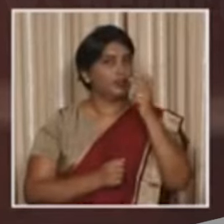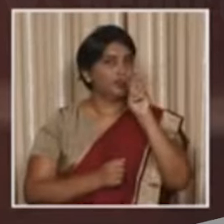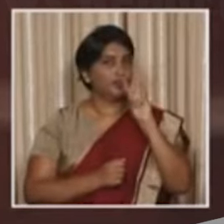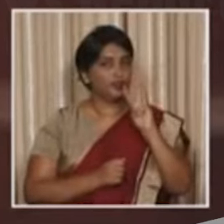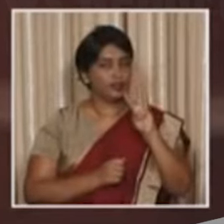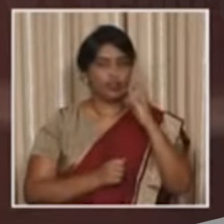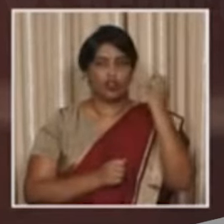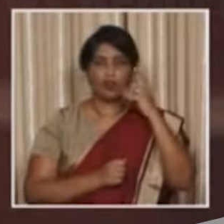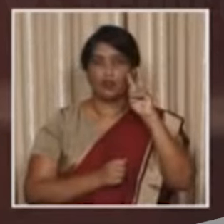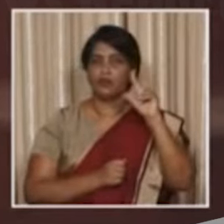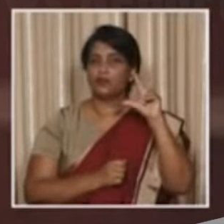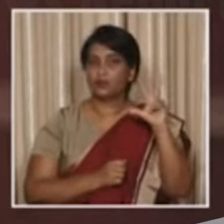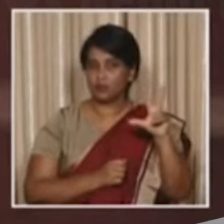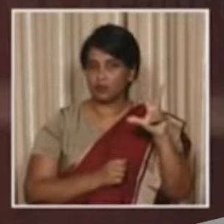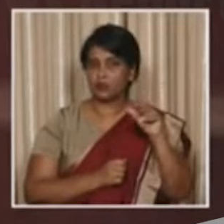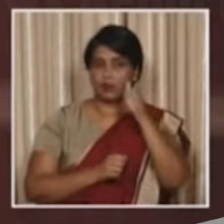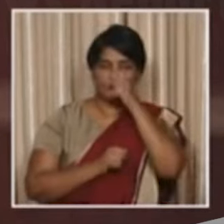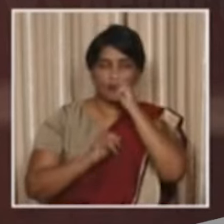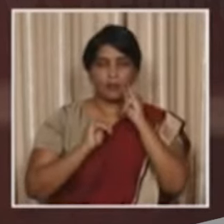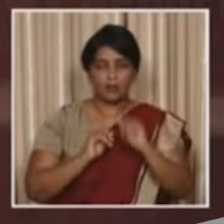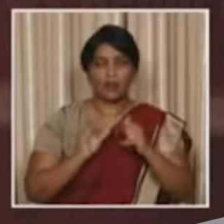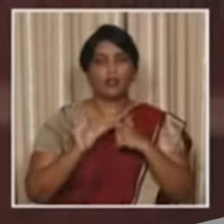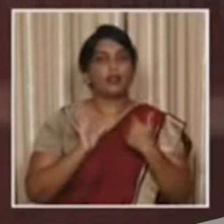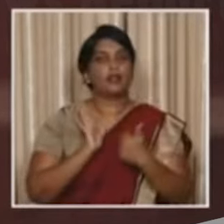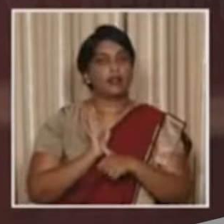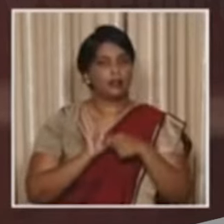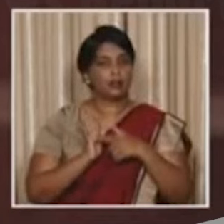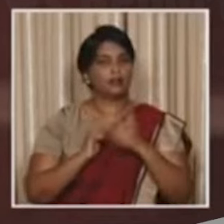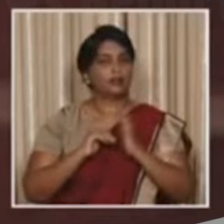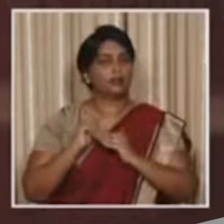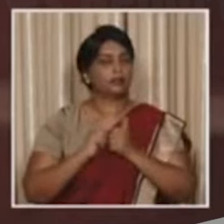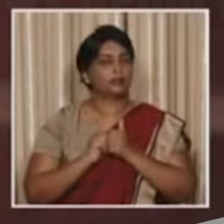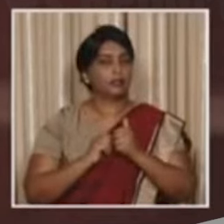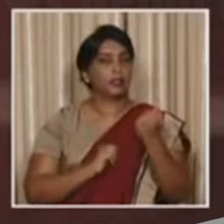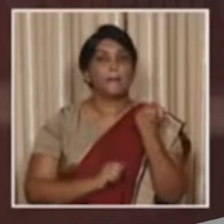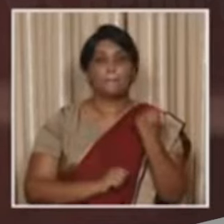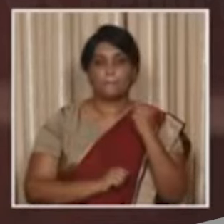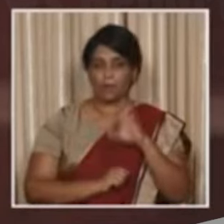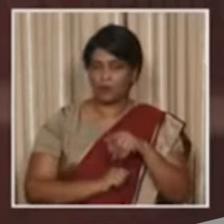අංක 28 දරන දූෂණ විරෝධී පනත යටතේ පියවර ගැනීමට බලය ඇත.